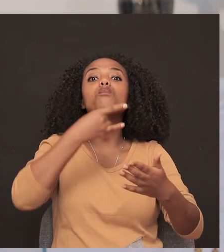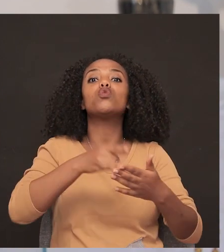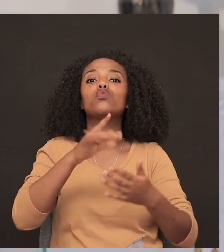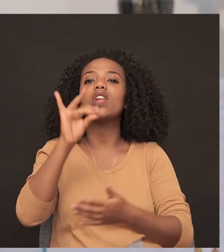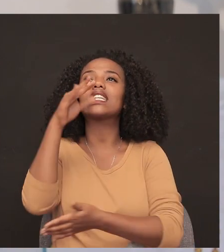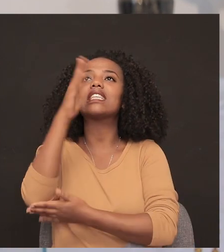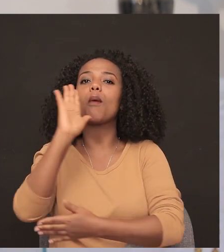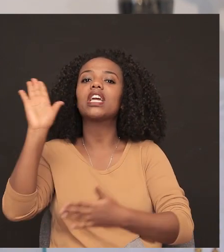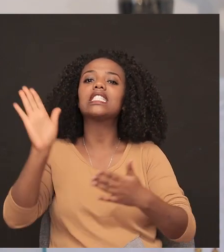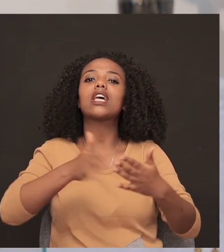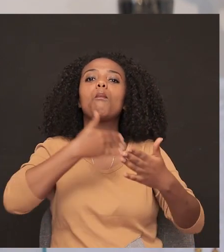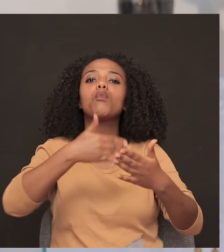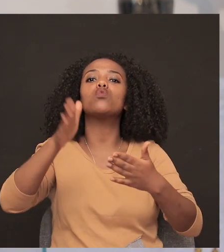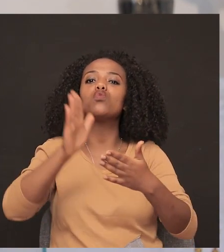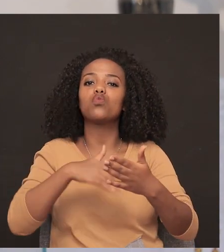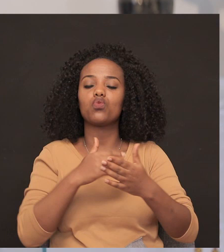ለእግዚአብሔር ዘምሩ ይላሉ።